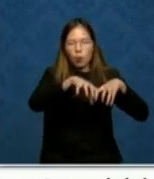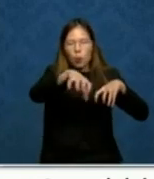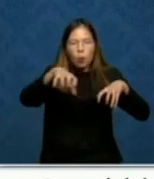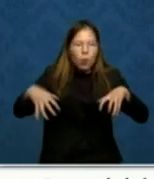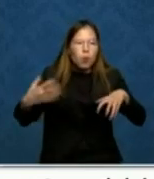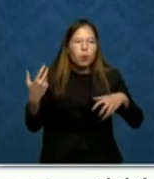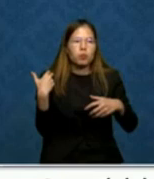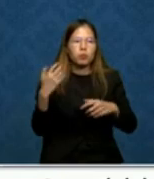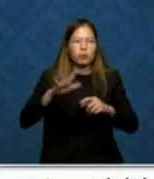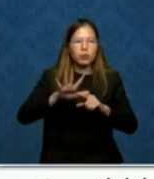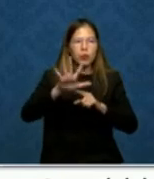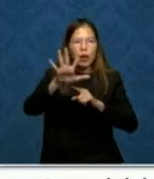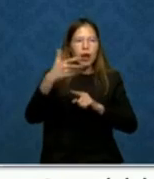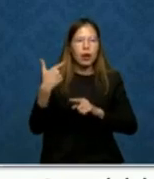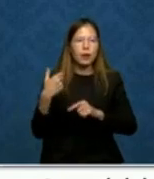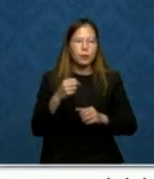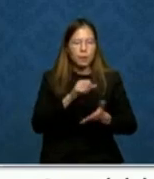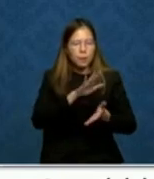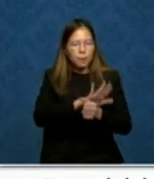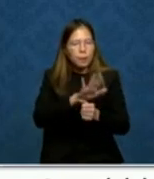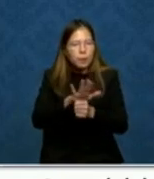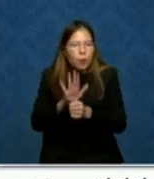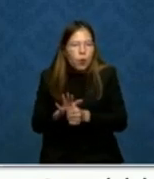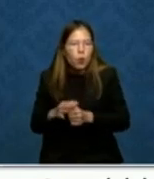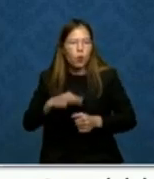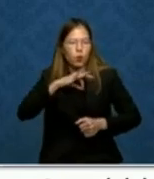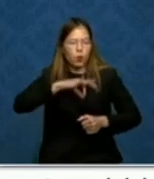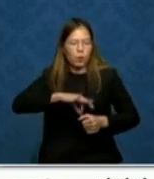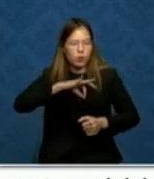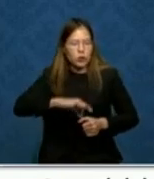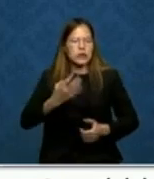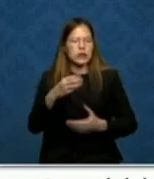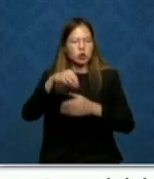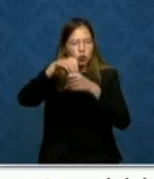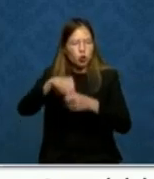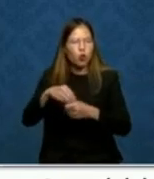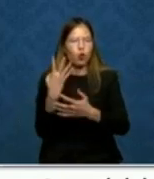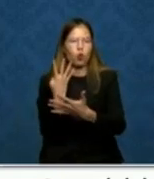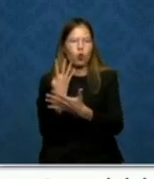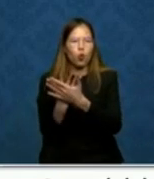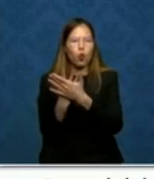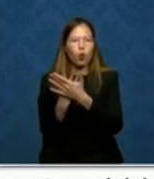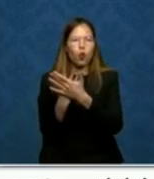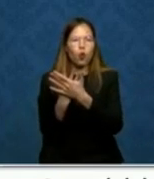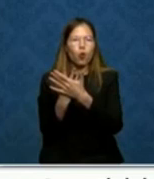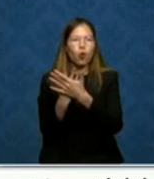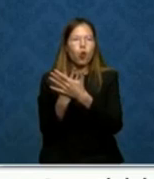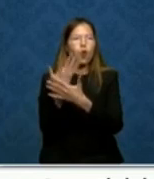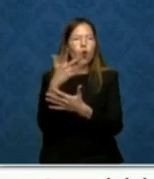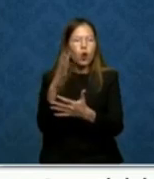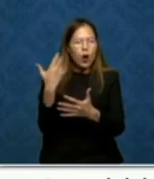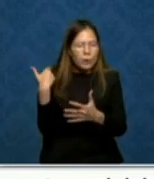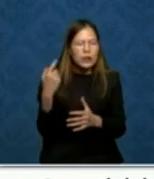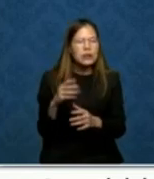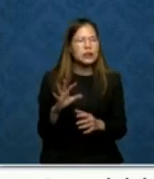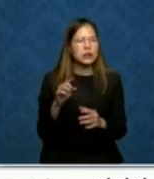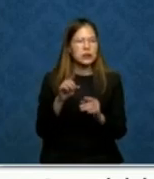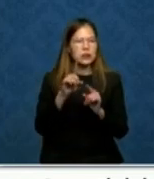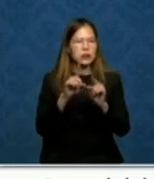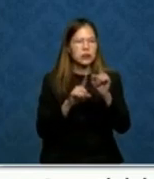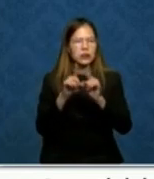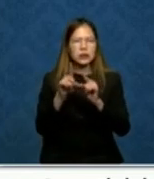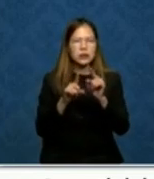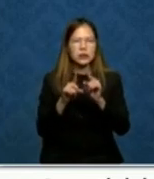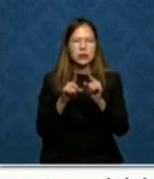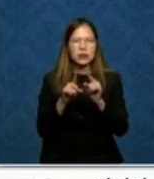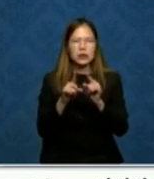ประคับประคองความรู้สึกในภาวะที่ต้องถูกจองจำท่านประธานมีสถิติอันนึงครับที่มาจาก